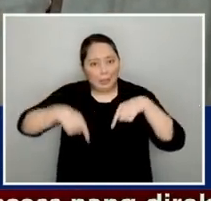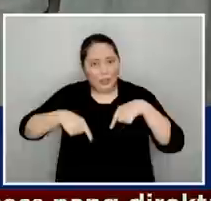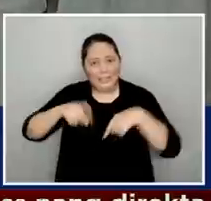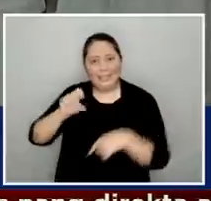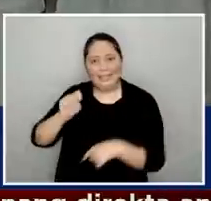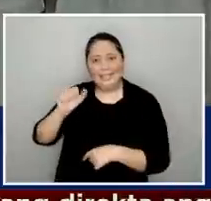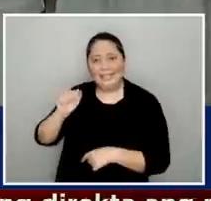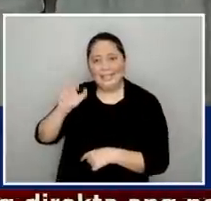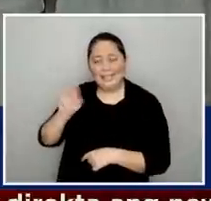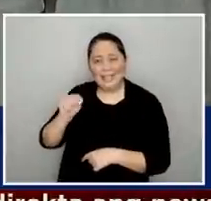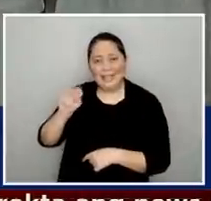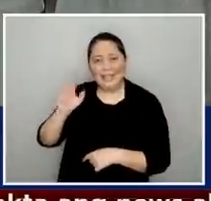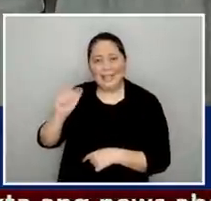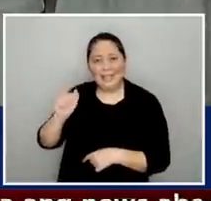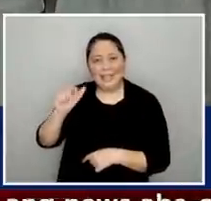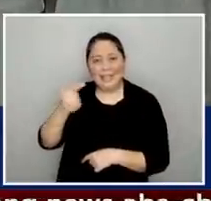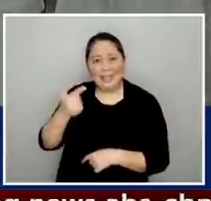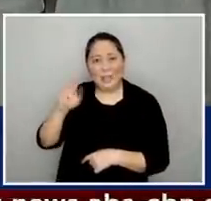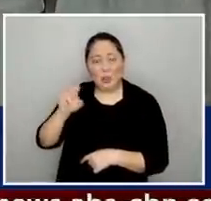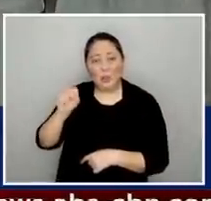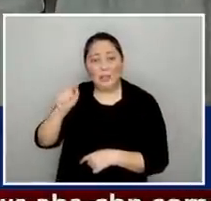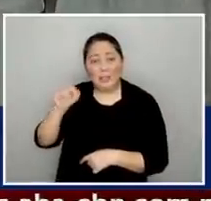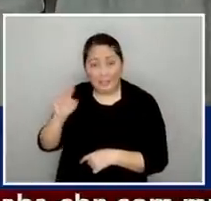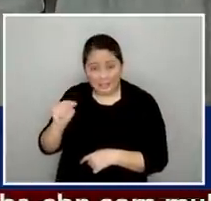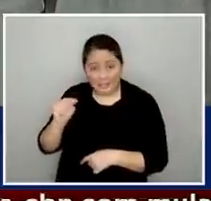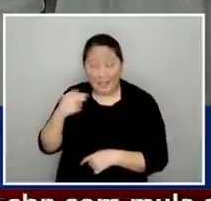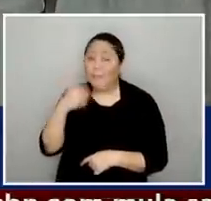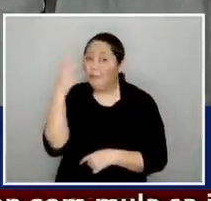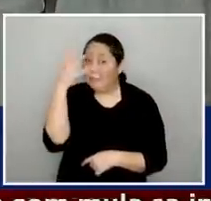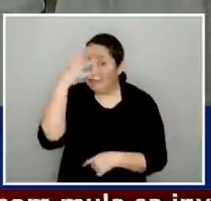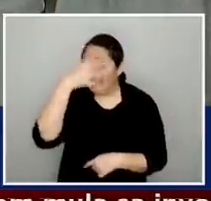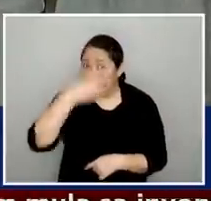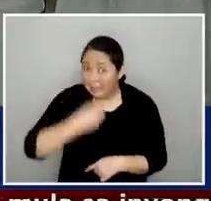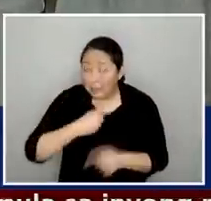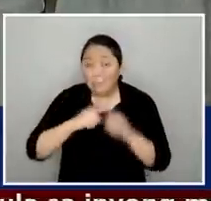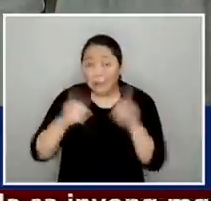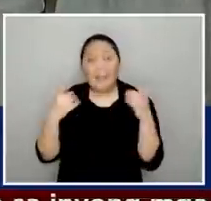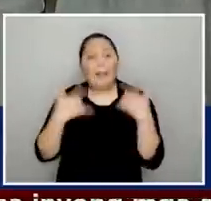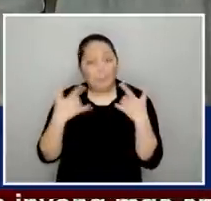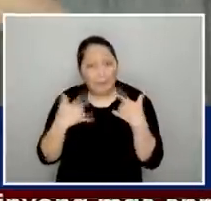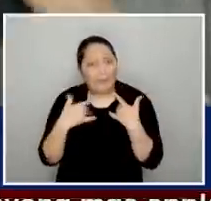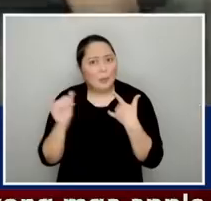mayroon pang nakamamanghang museo.